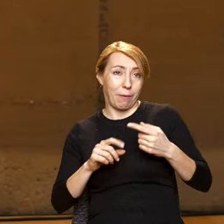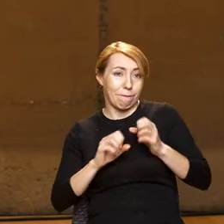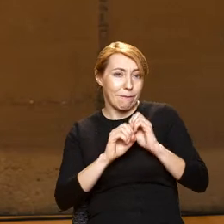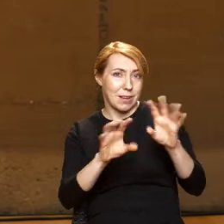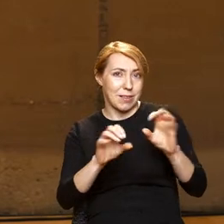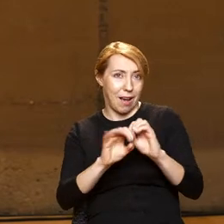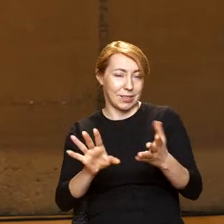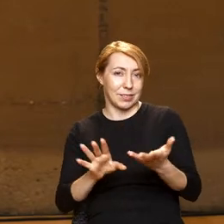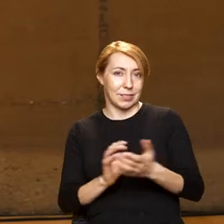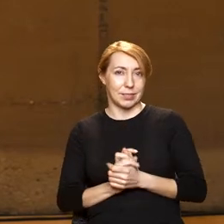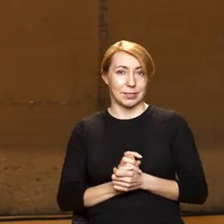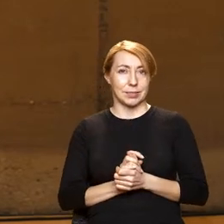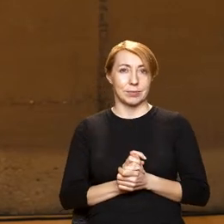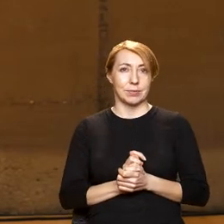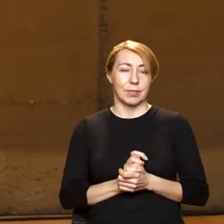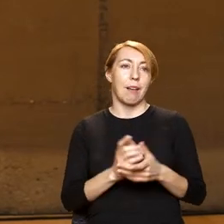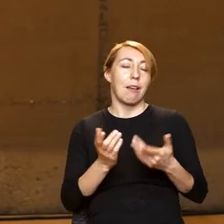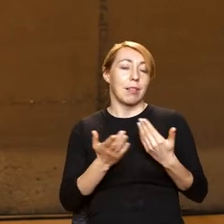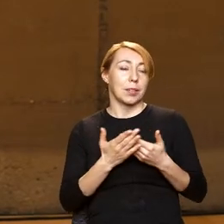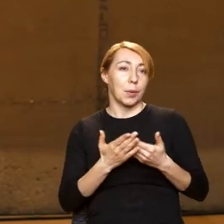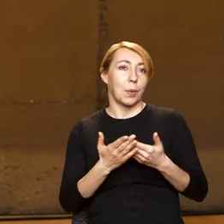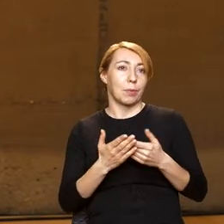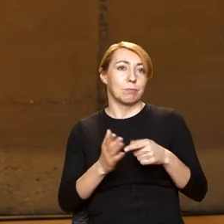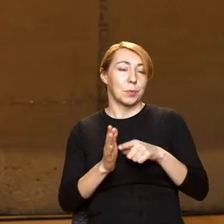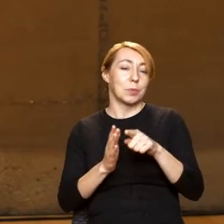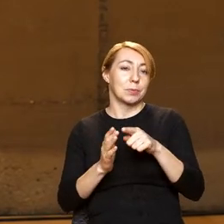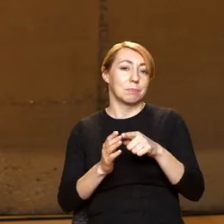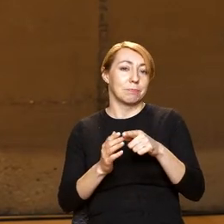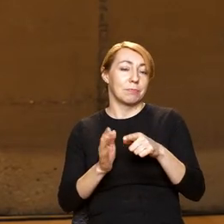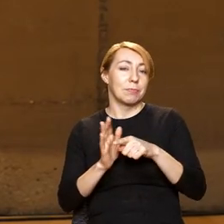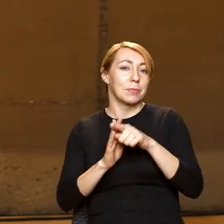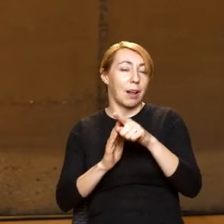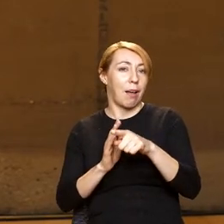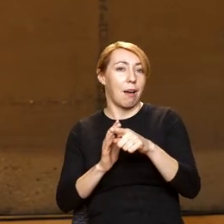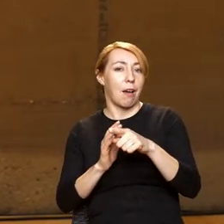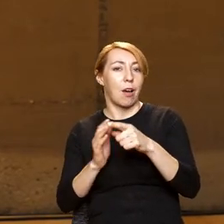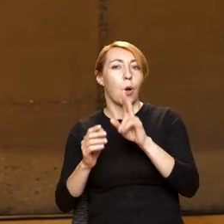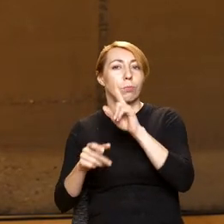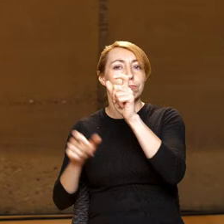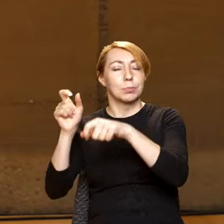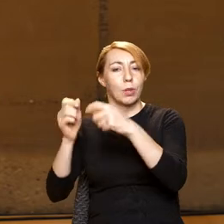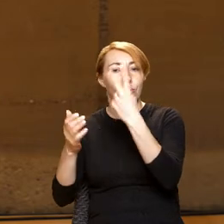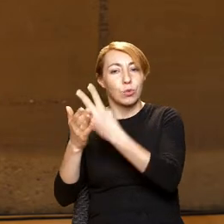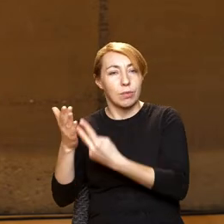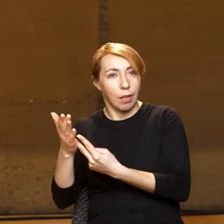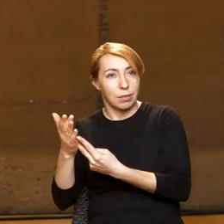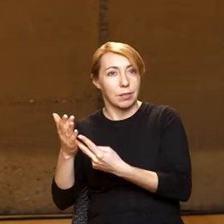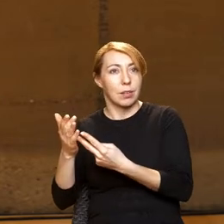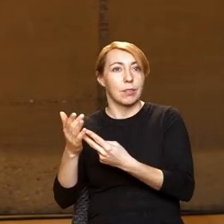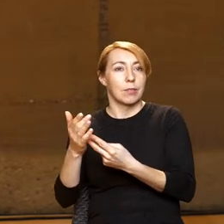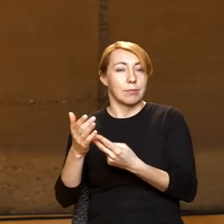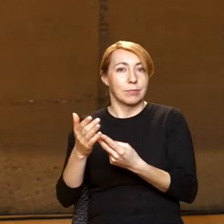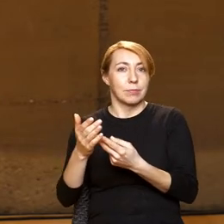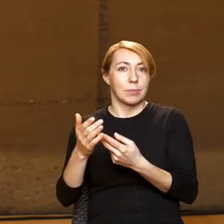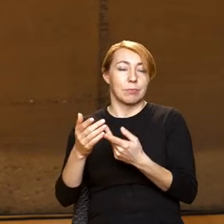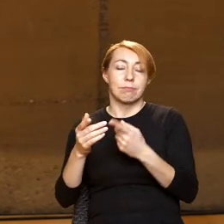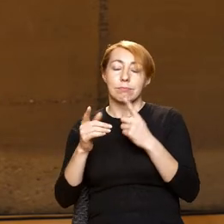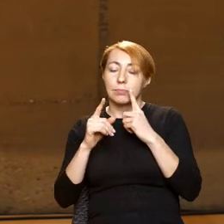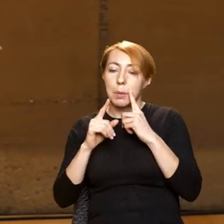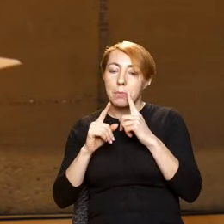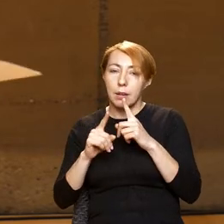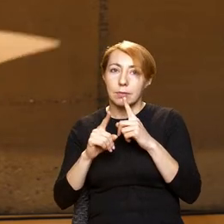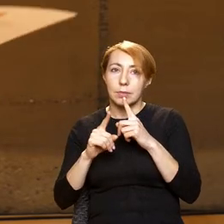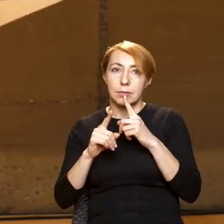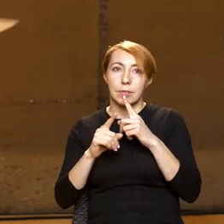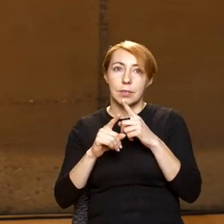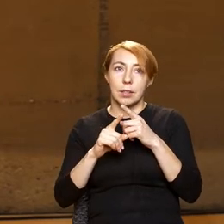właśnie ukłon w stronę czytelnika od pani profesor, że naprawdę mamy w tych, bo